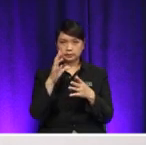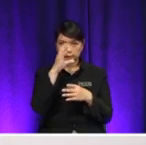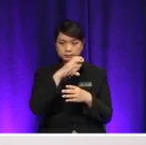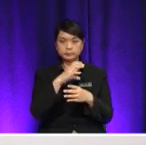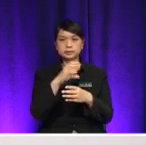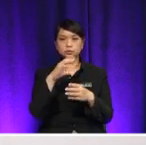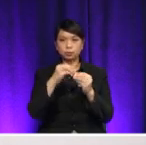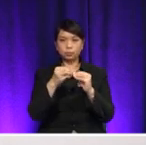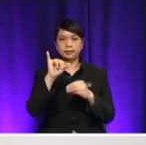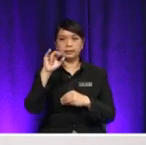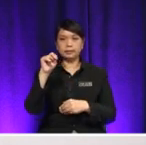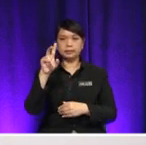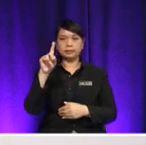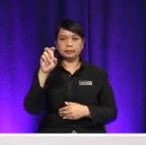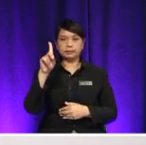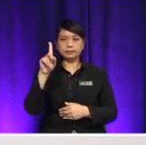2019